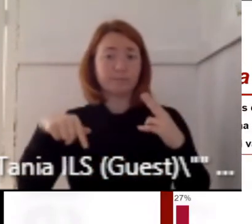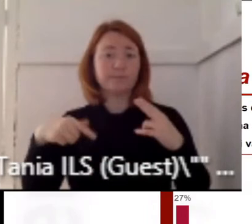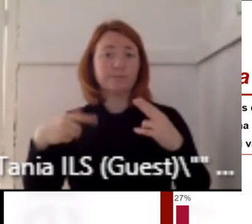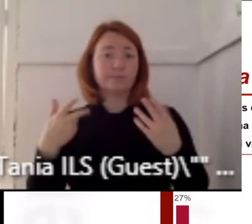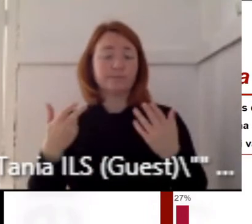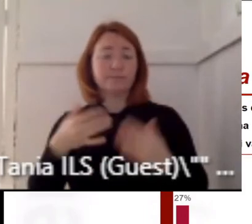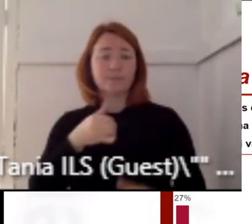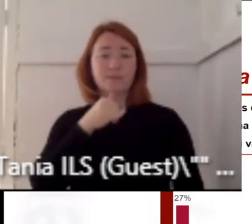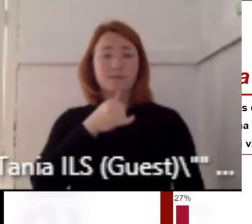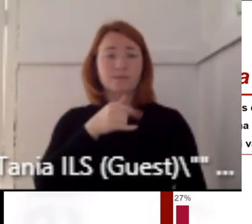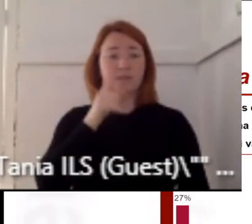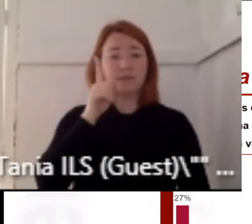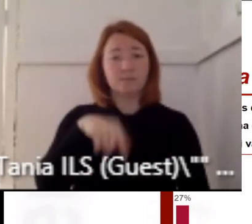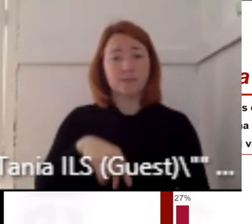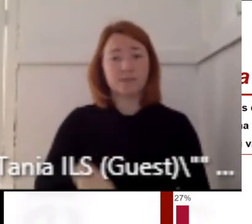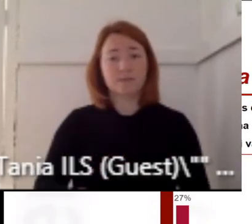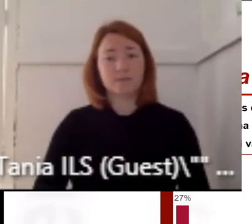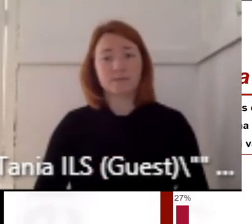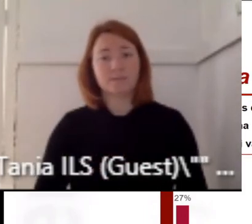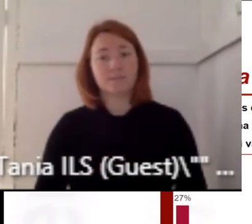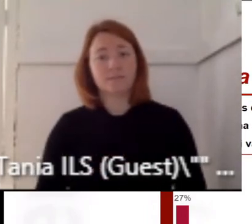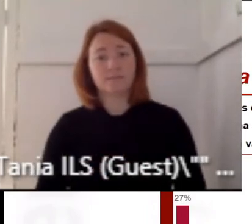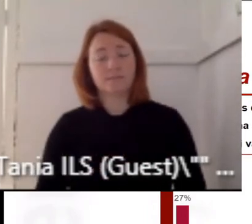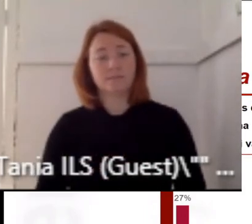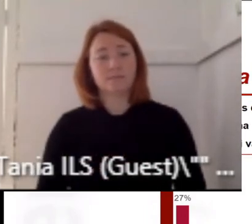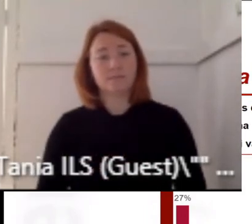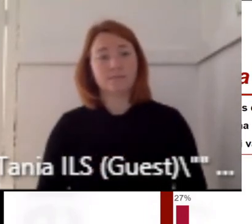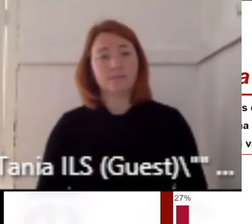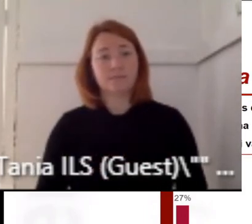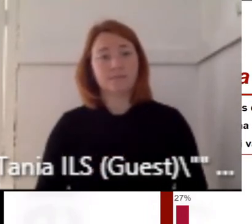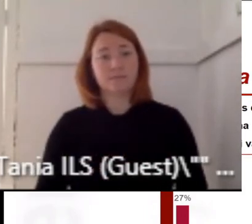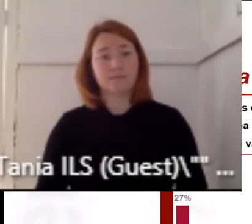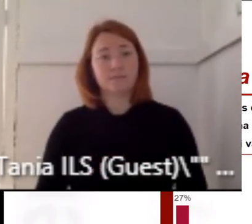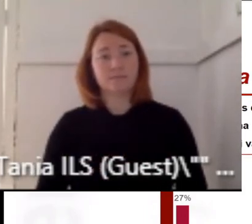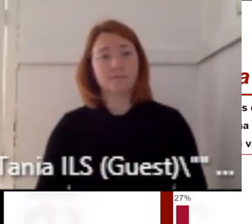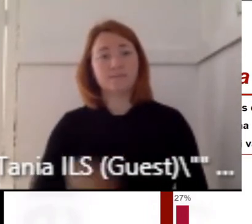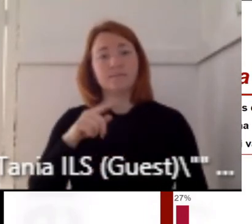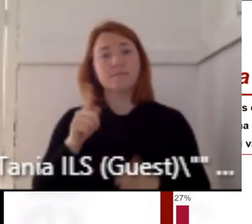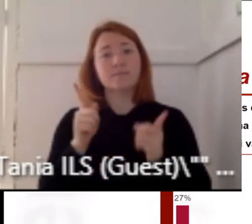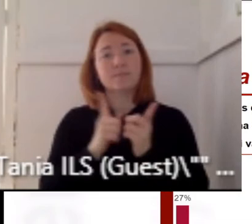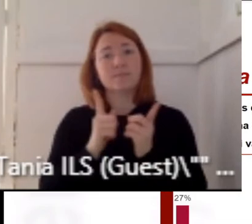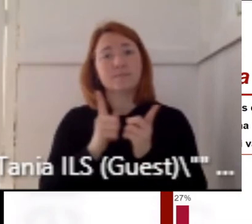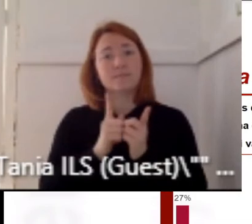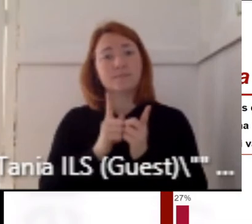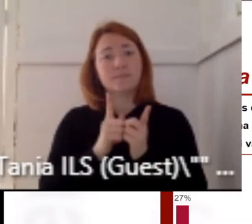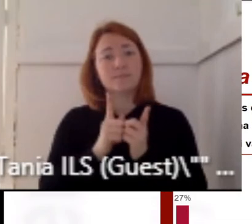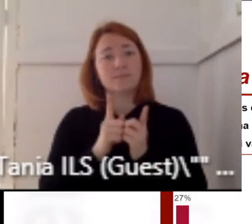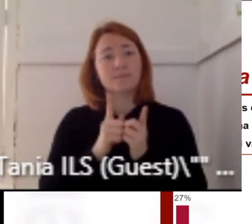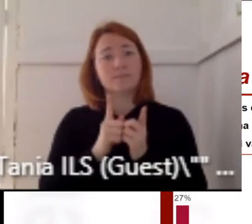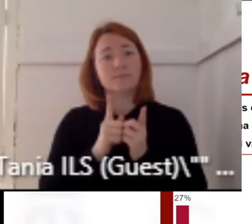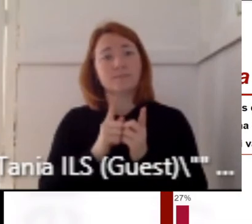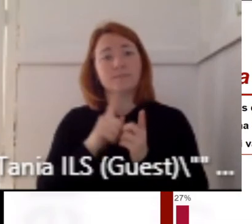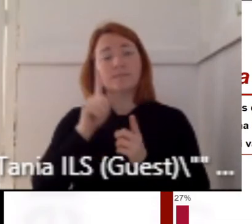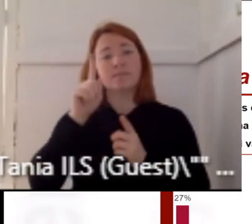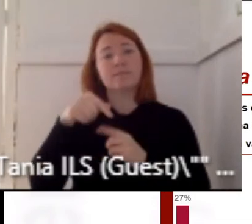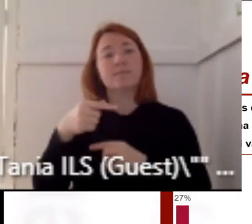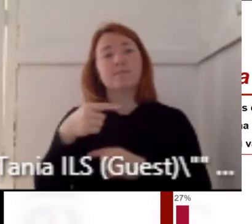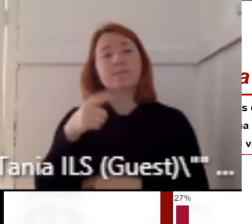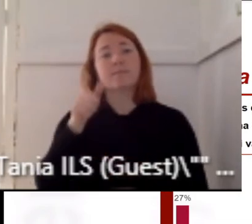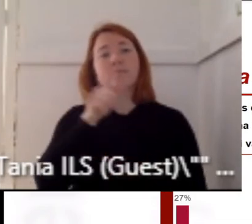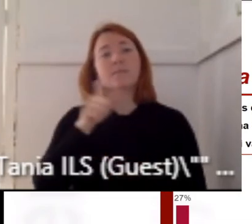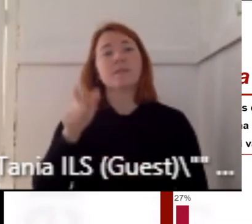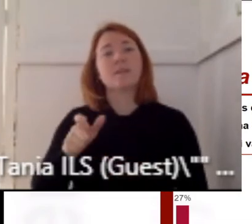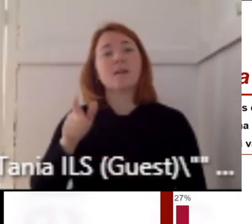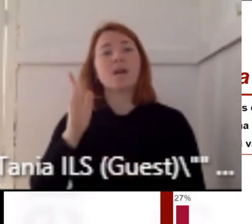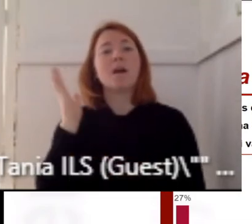denúncia, i tot això es veu reflectit en les dades. També, molt breument, doncs, tenir present que l'edat més freqüent de les víctimes d'aquests delictes ha